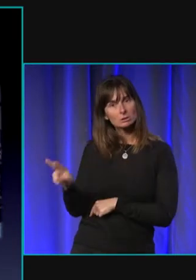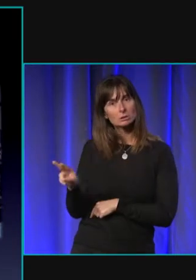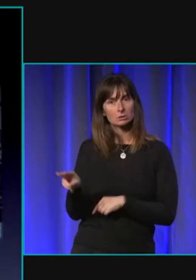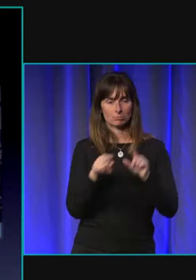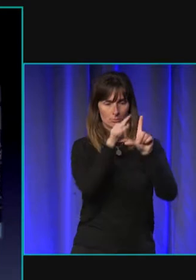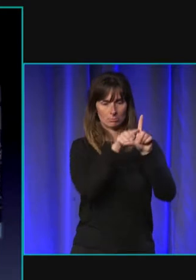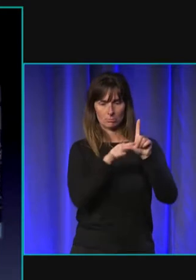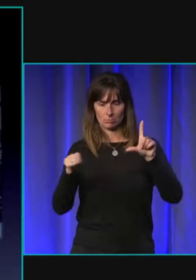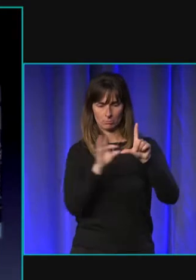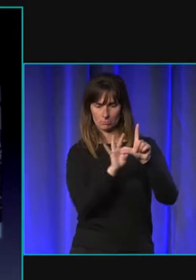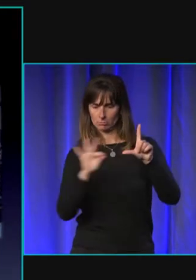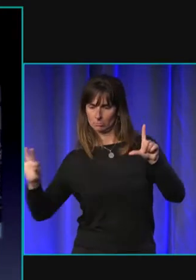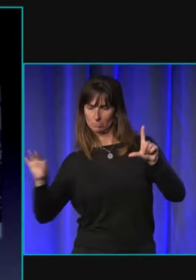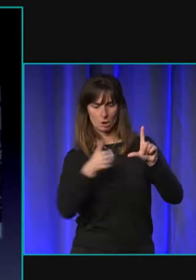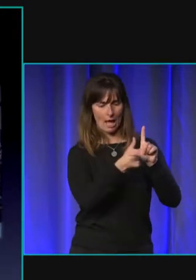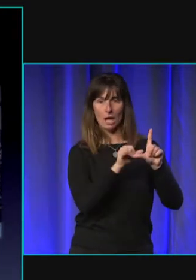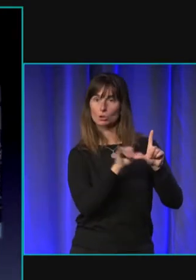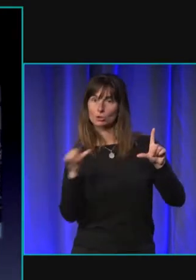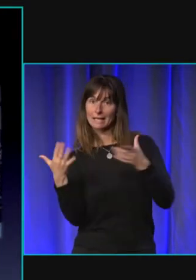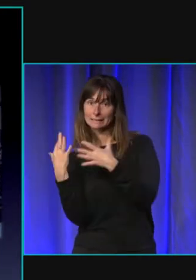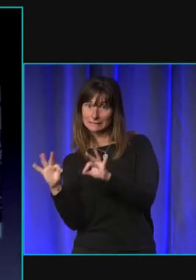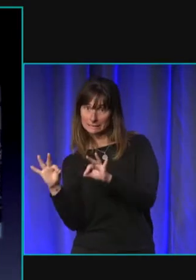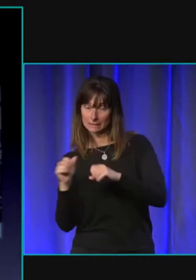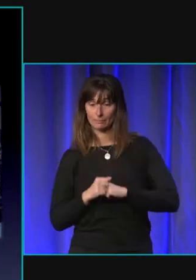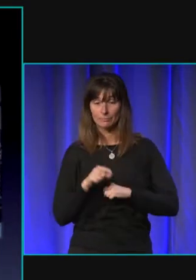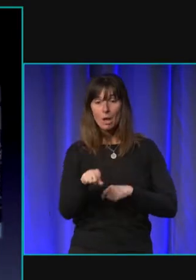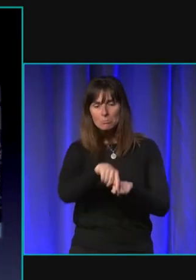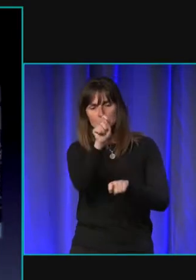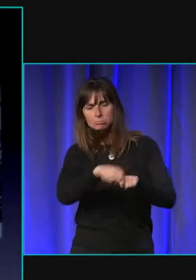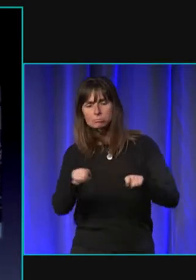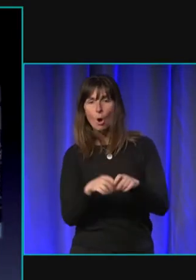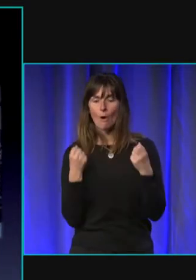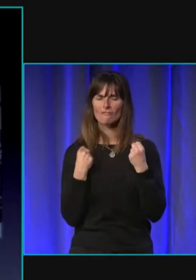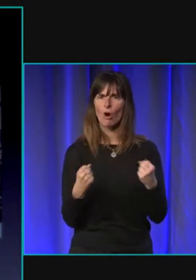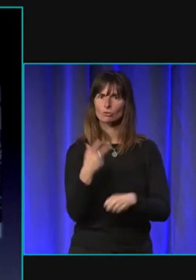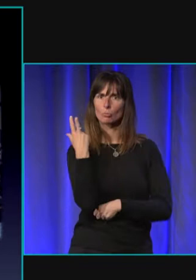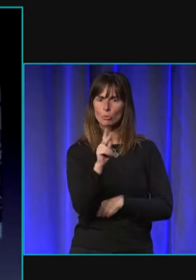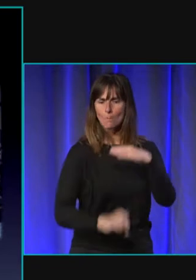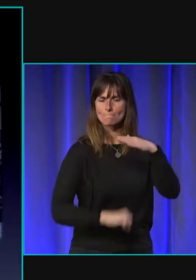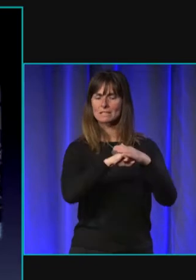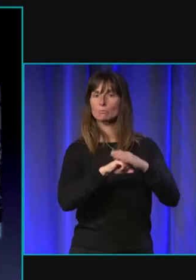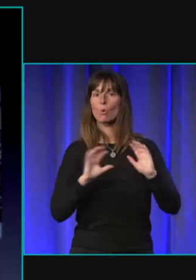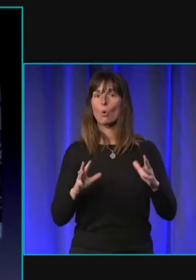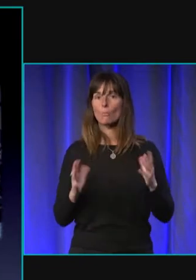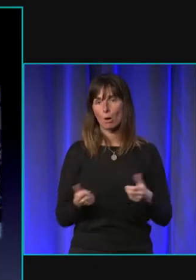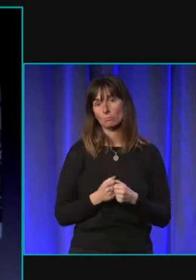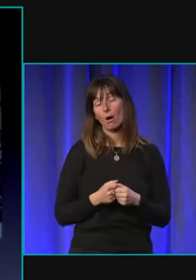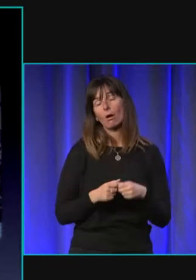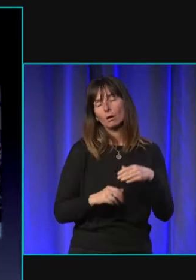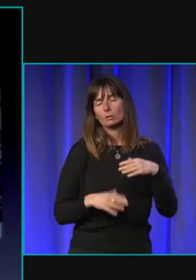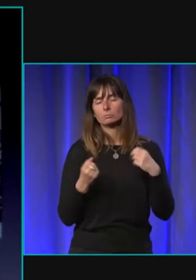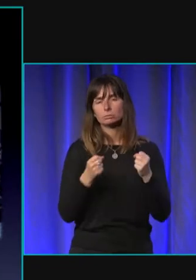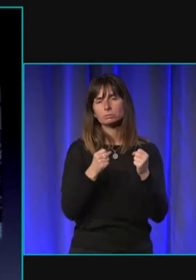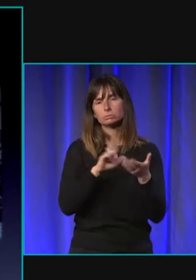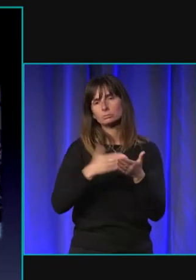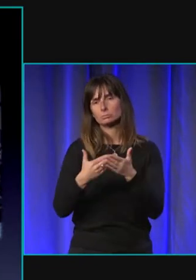horizontal, donc de 1 à 10, on a mesuré au cours de chaque sprint la puissance maximale qui est produite, donc exprimée en watts. Et